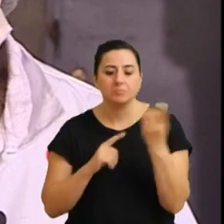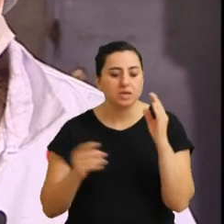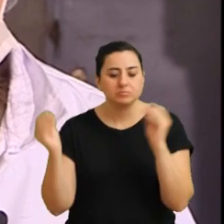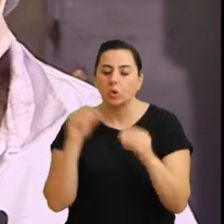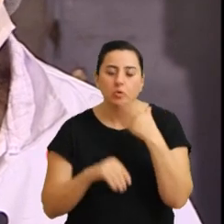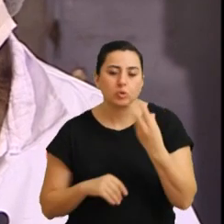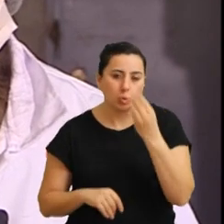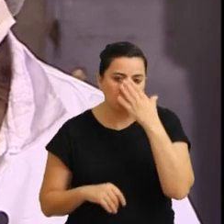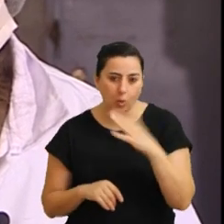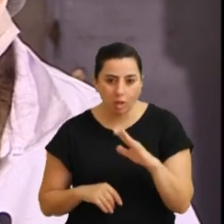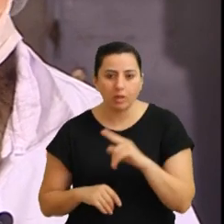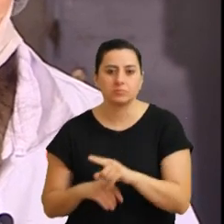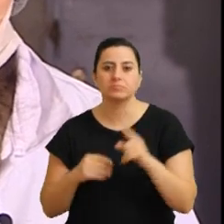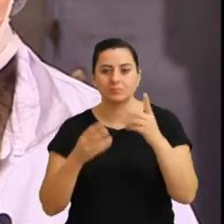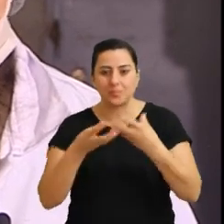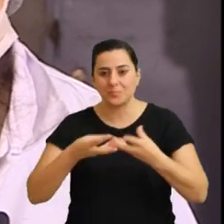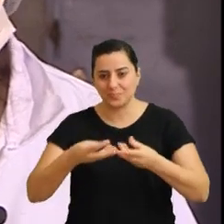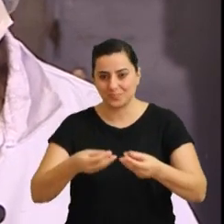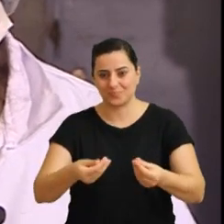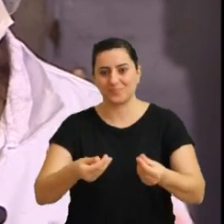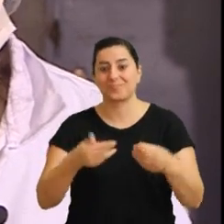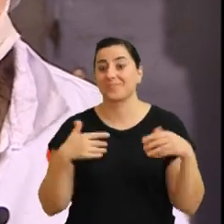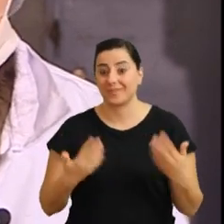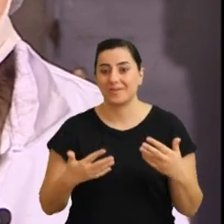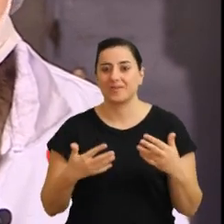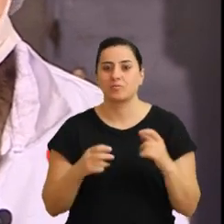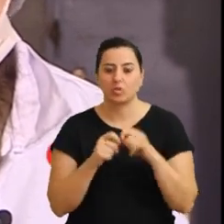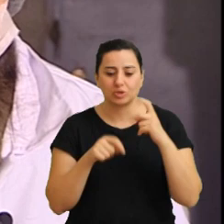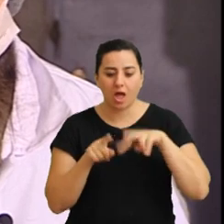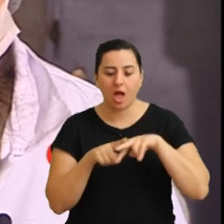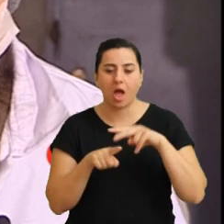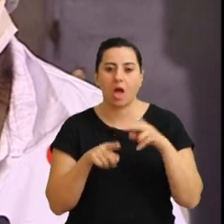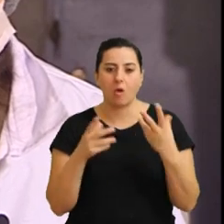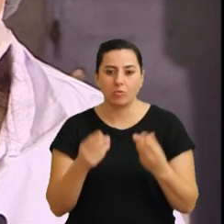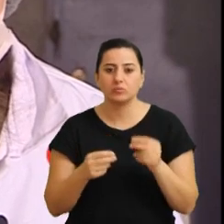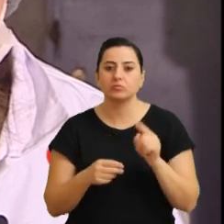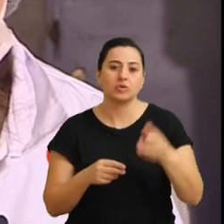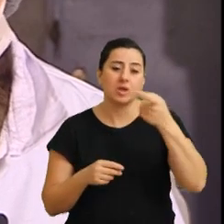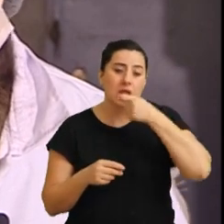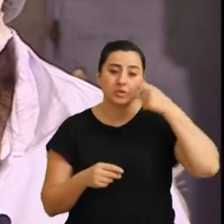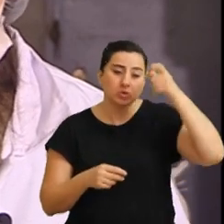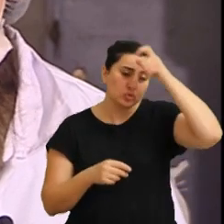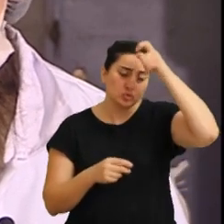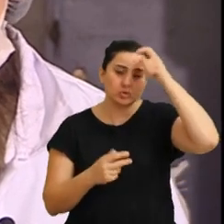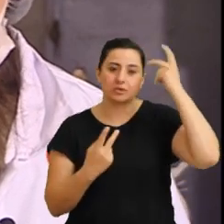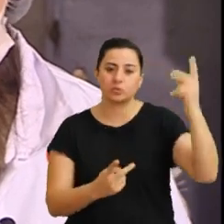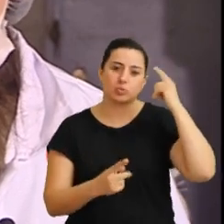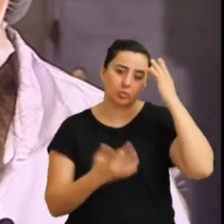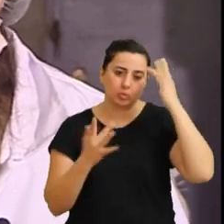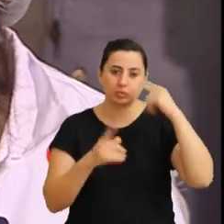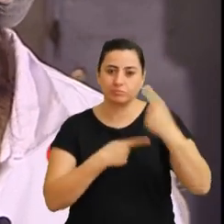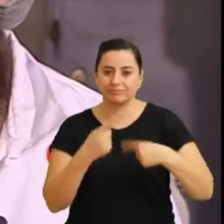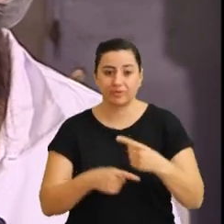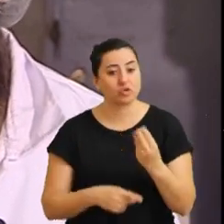başka hiçbir şey yok. Bunlar değirmende öğütülüyor ve boza haline geliyor. Boza en eski Türk içeceği, çok lezzetli ve